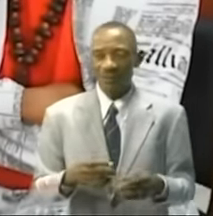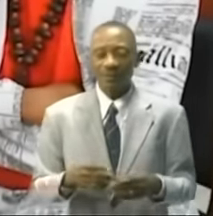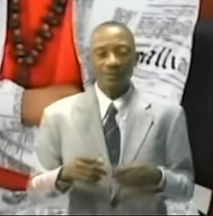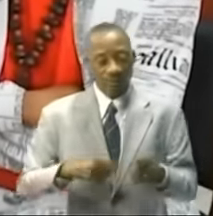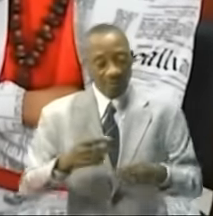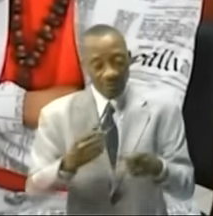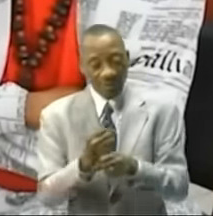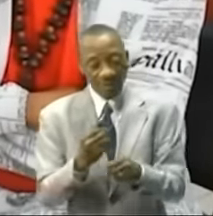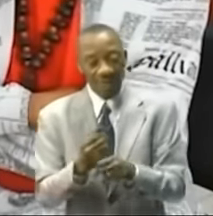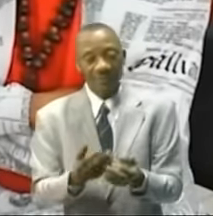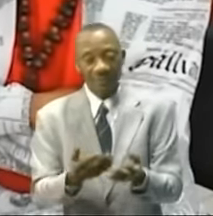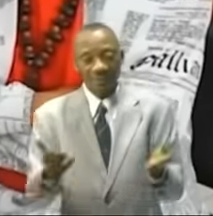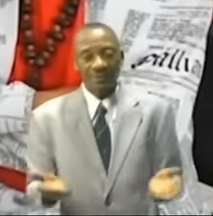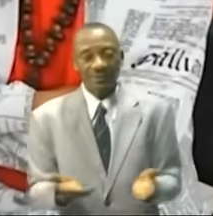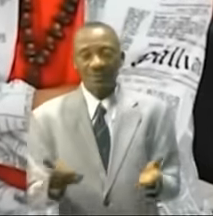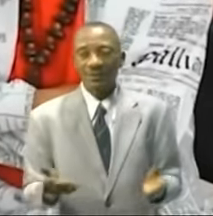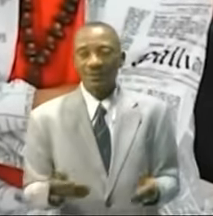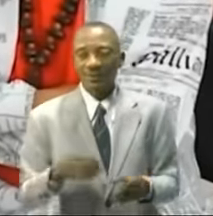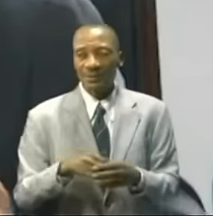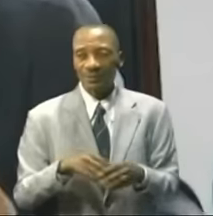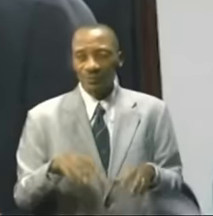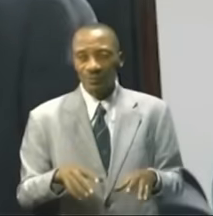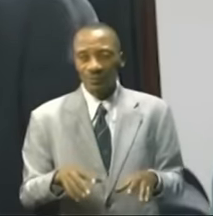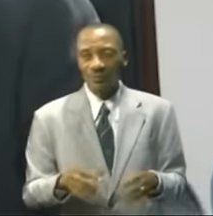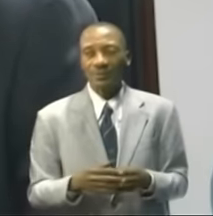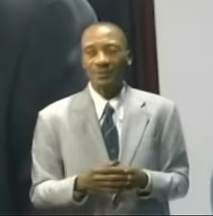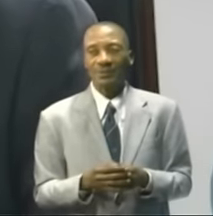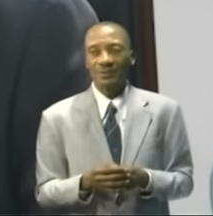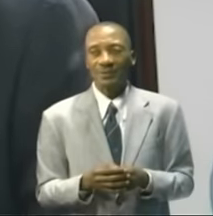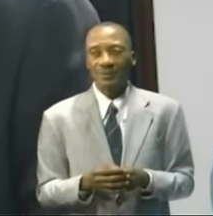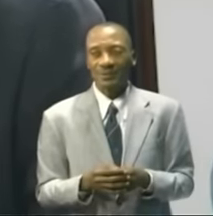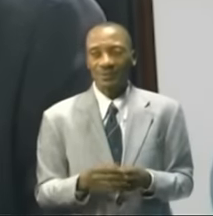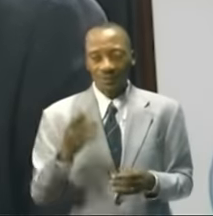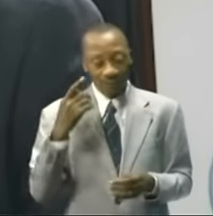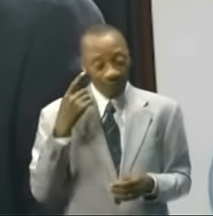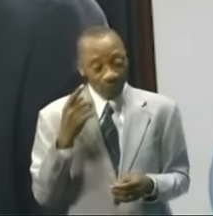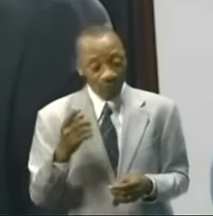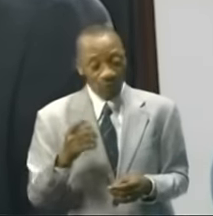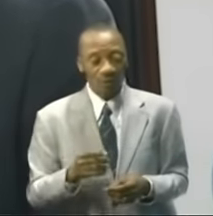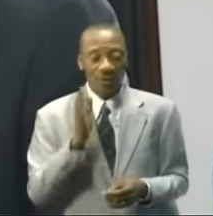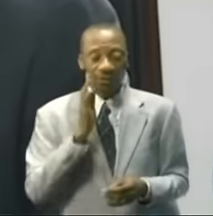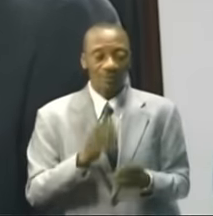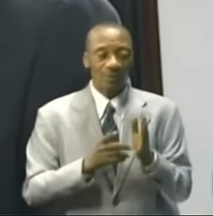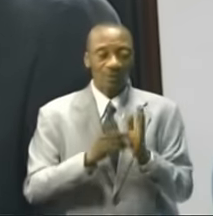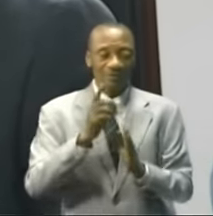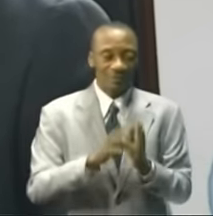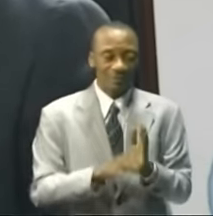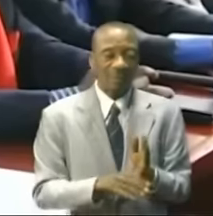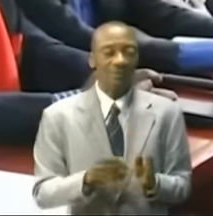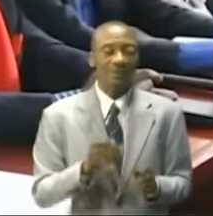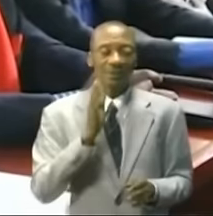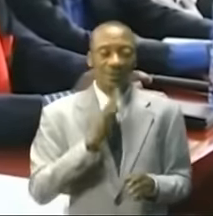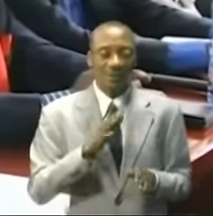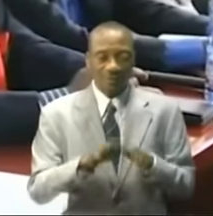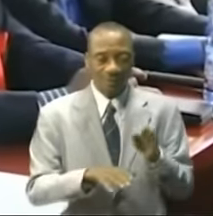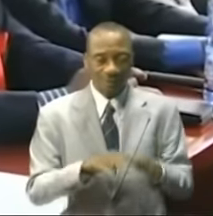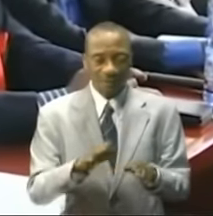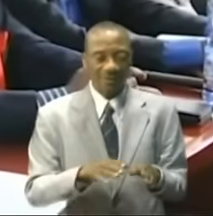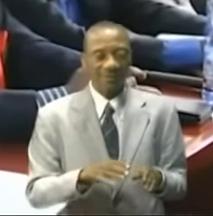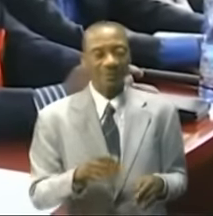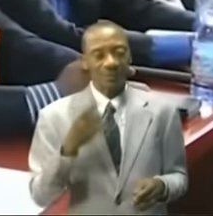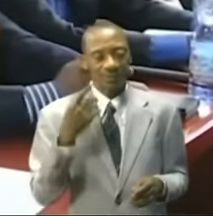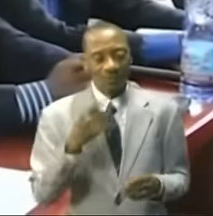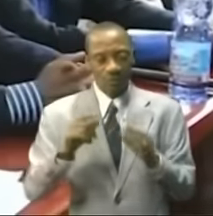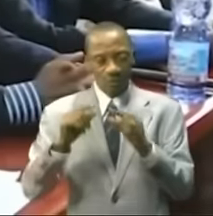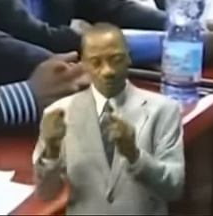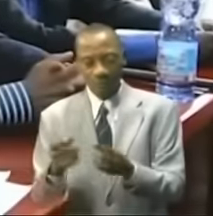souvent sans qualité ni ascendance effective ou réelle sur la population et les entités concernées, les livrant ainsi